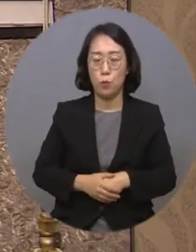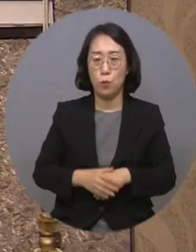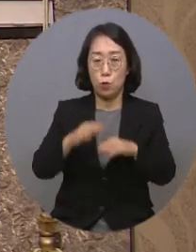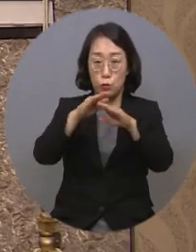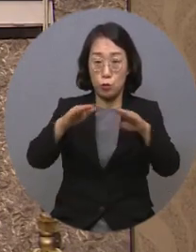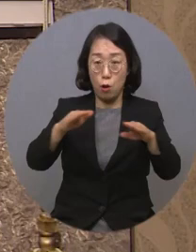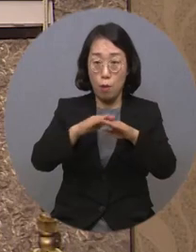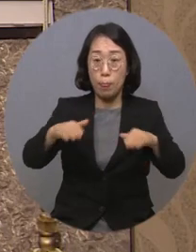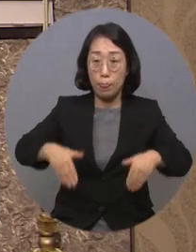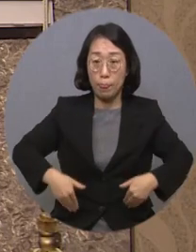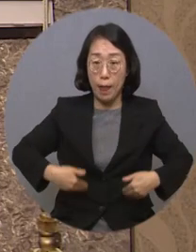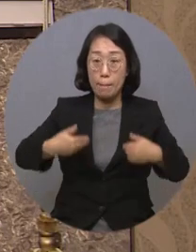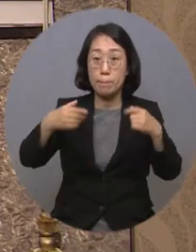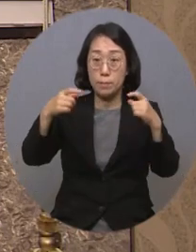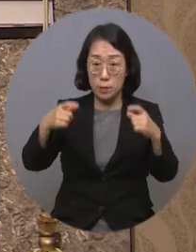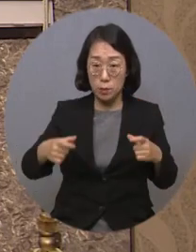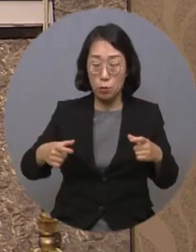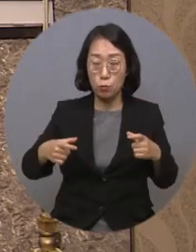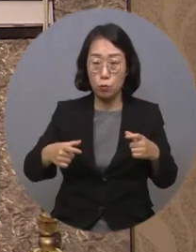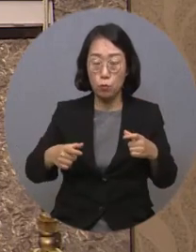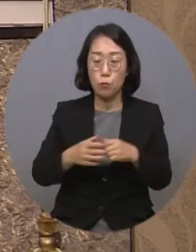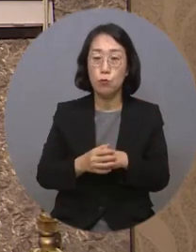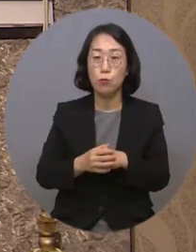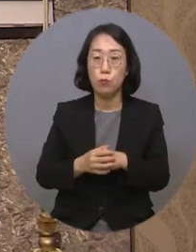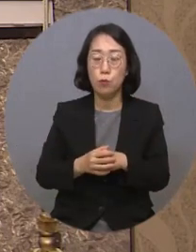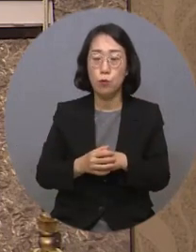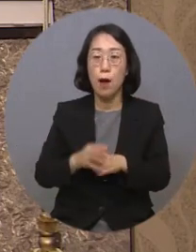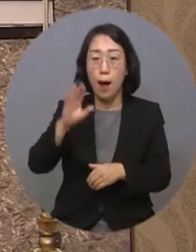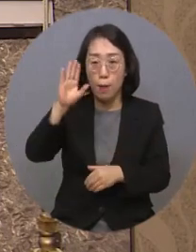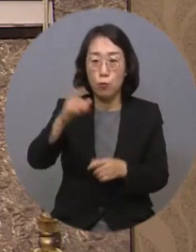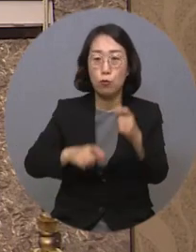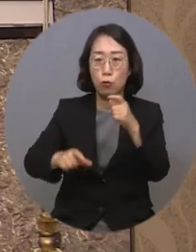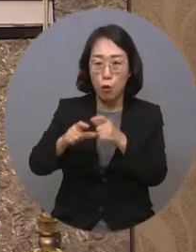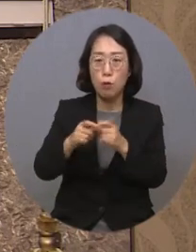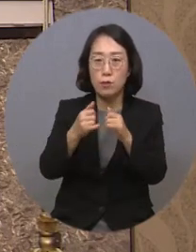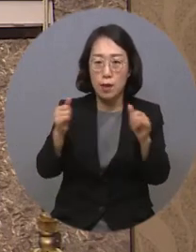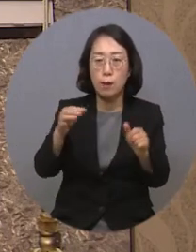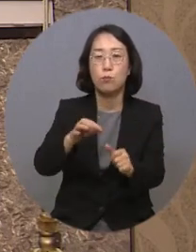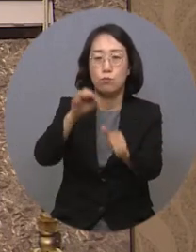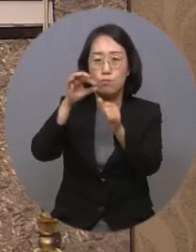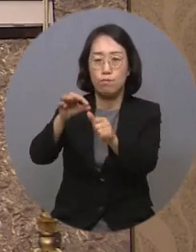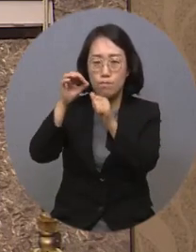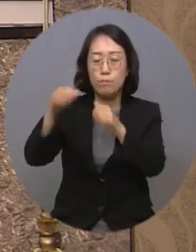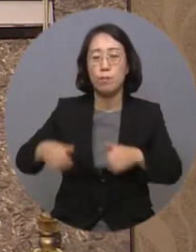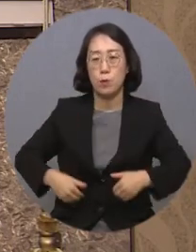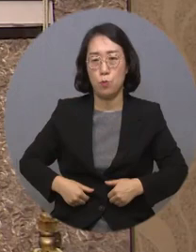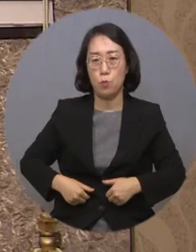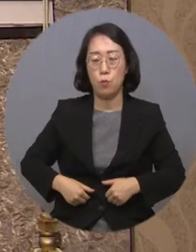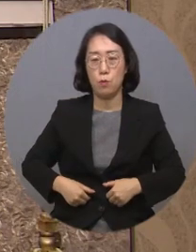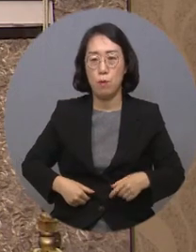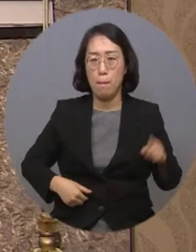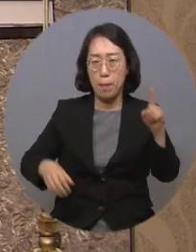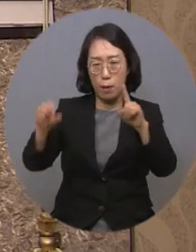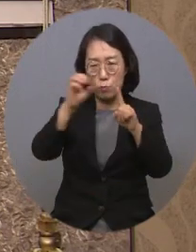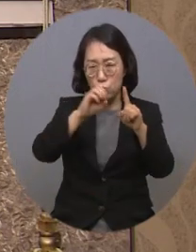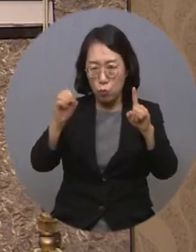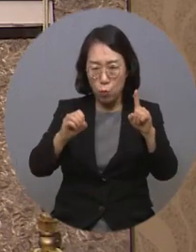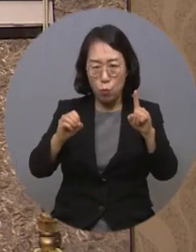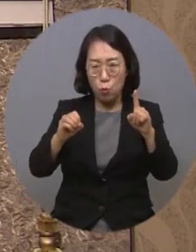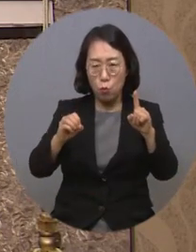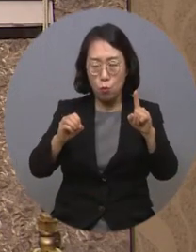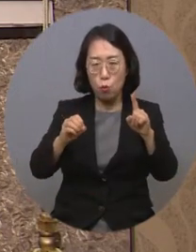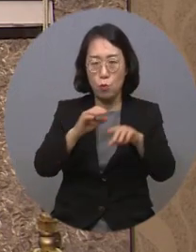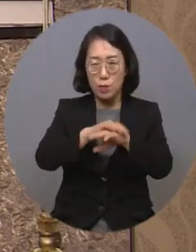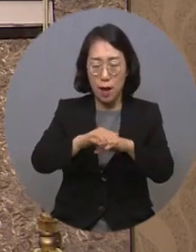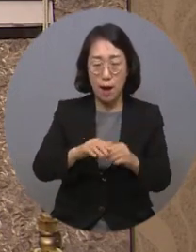업그레이드 됐지만 앞으로는 이제 인력이 좀 더 추가로 배치가 돼야 됩니다. 네. 아직도 그 100%는 그 기준대로